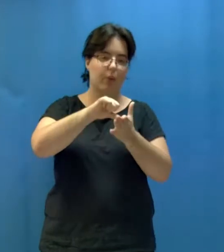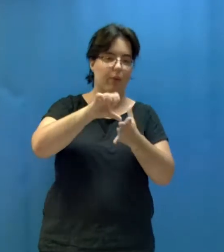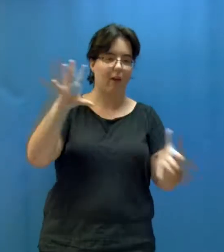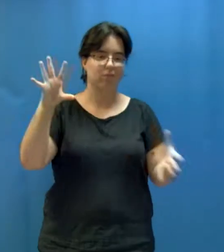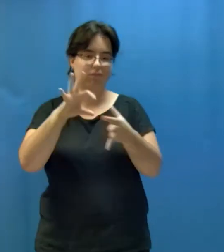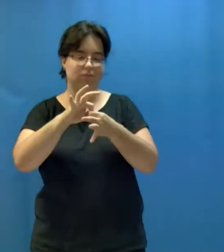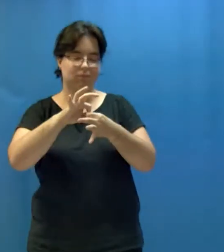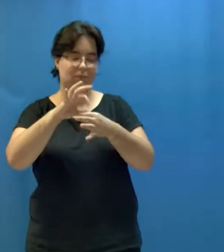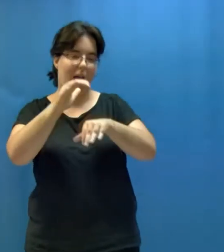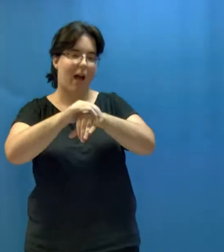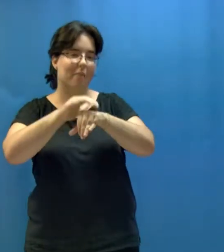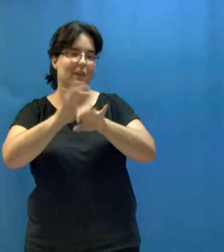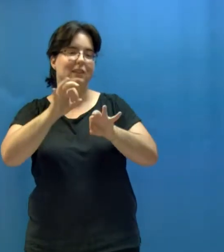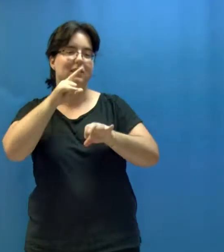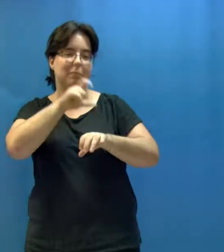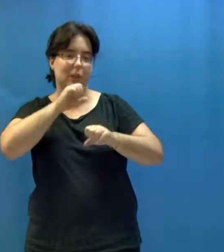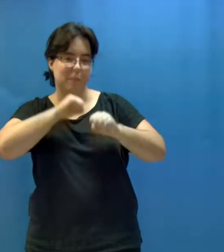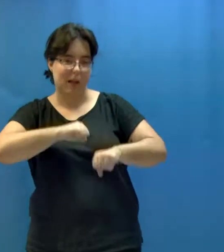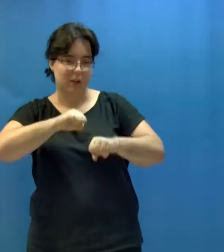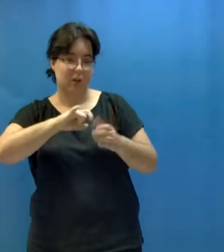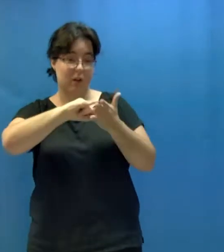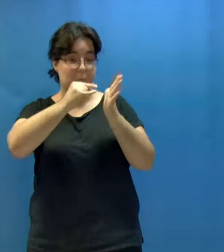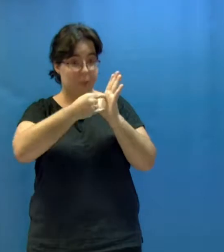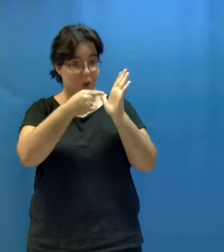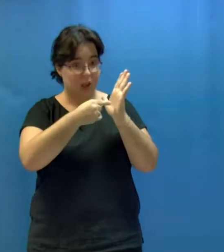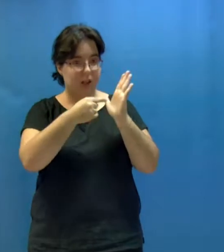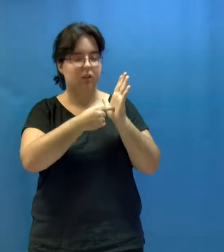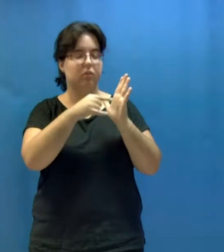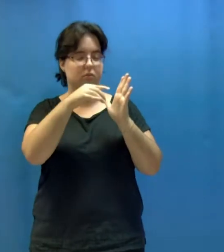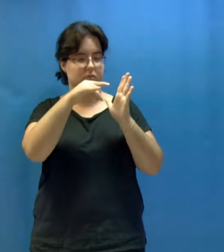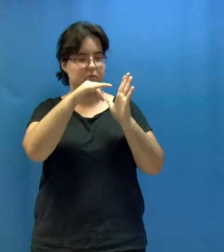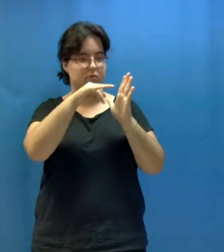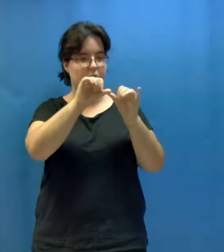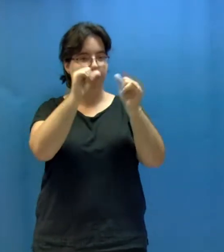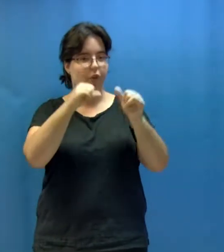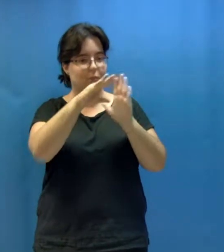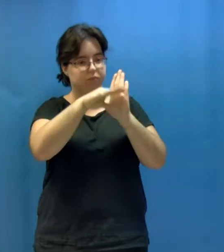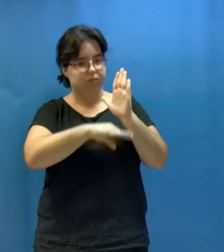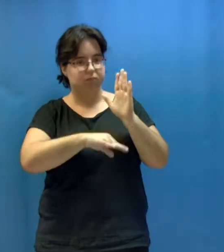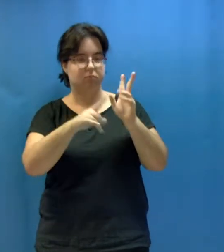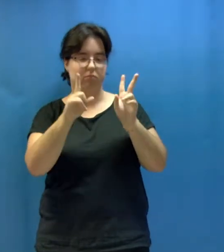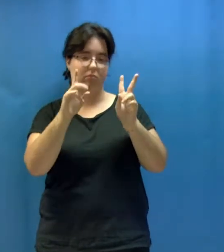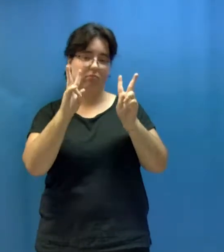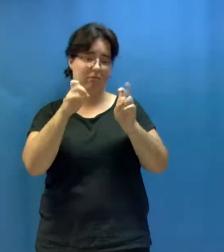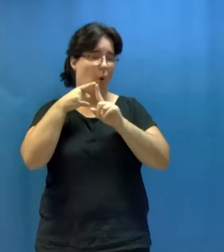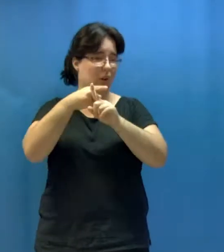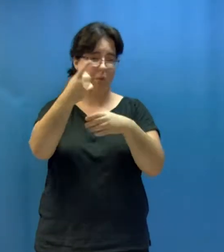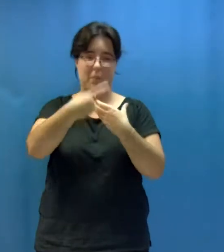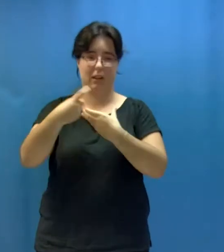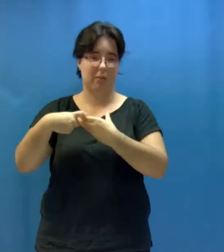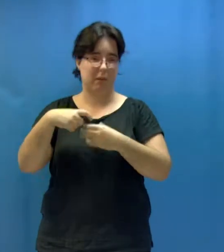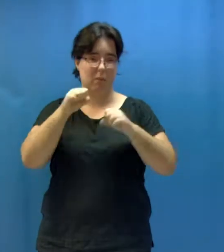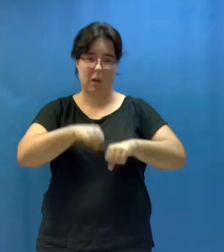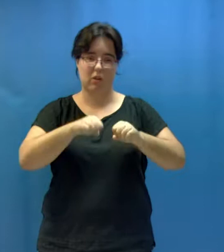majors, projecte que es caracteritza per l'ús d'una metodologia fonamentada en la participació. Necessitem des de l'Ajuntament